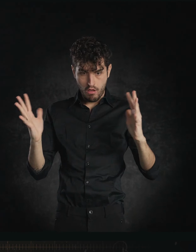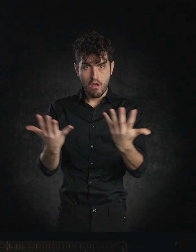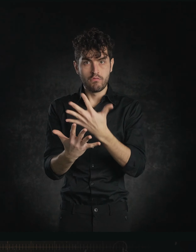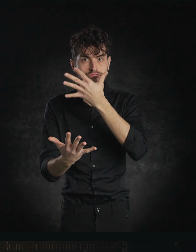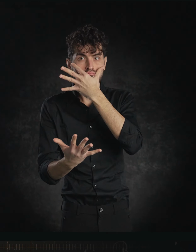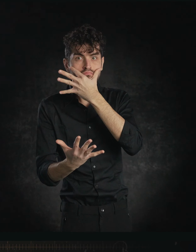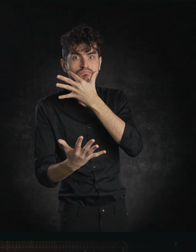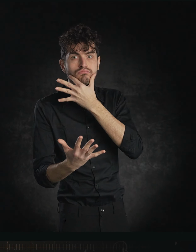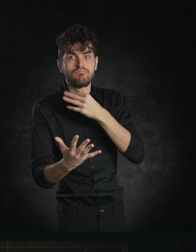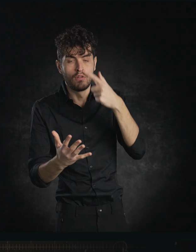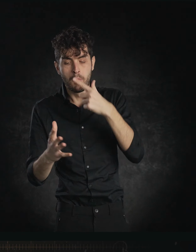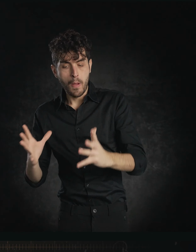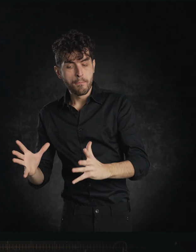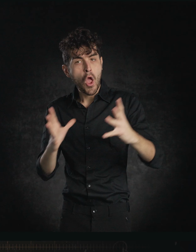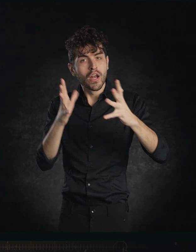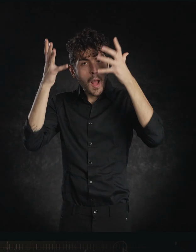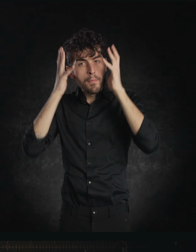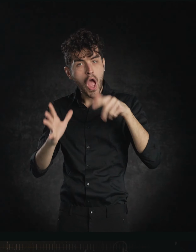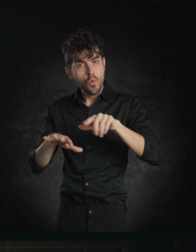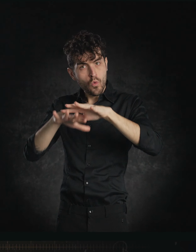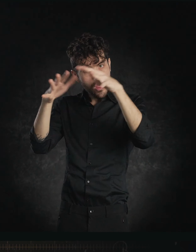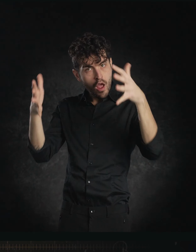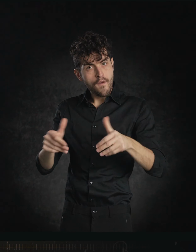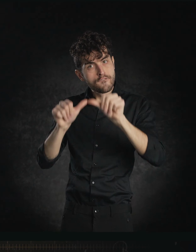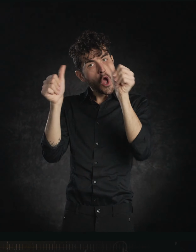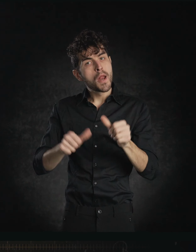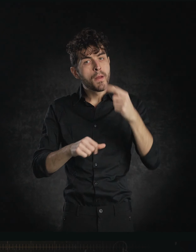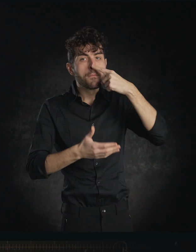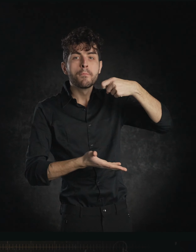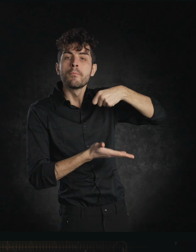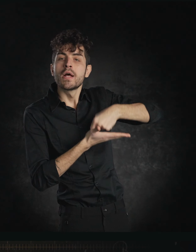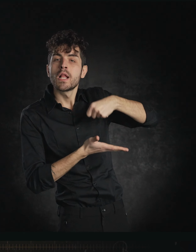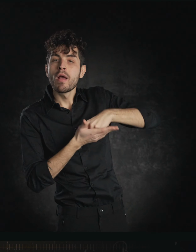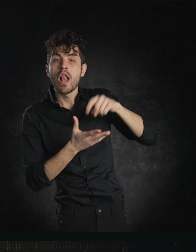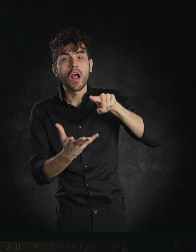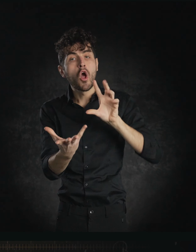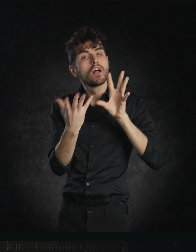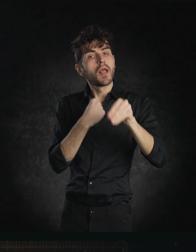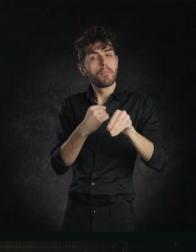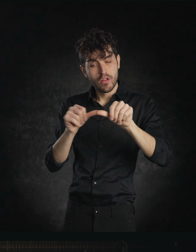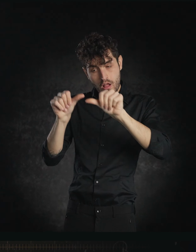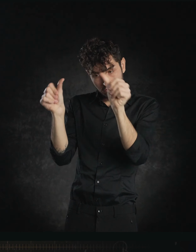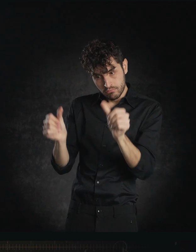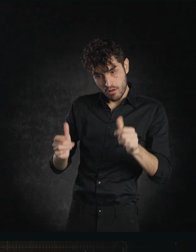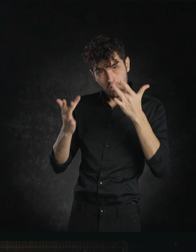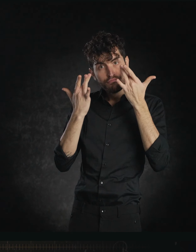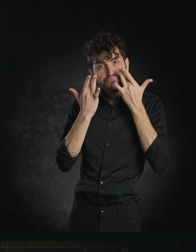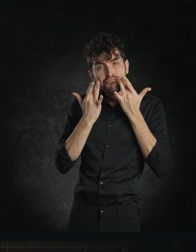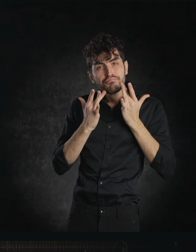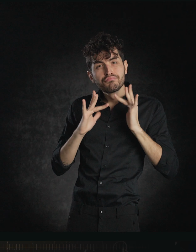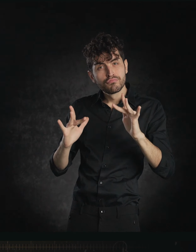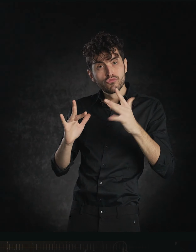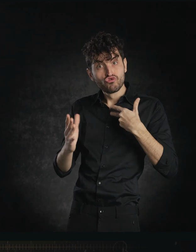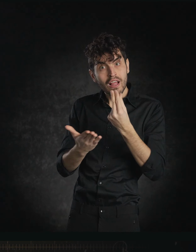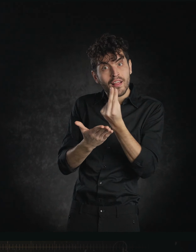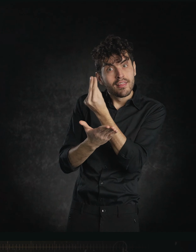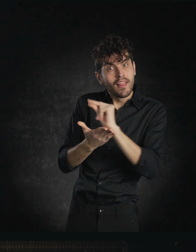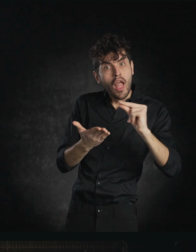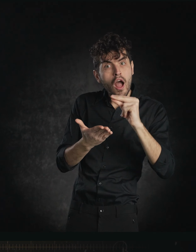suo, nella sua forma, nel suo design direi quasi minimalista e contemporaneo e dove un